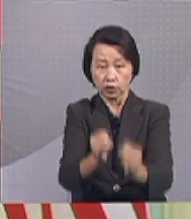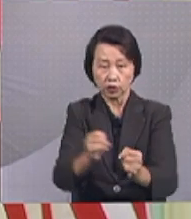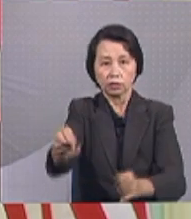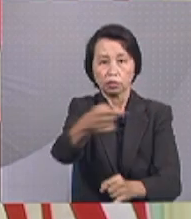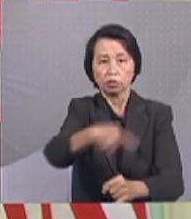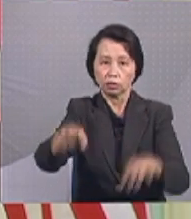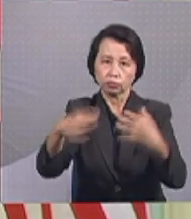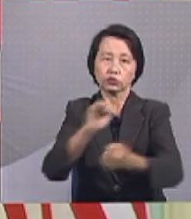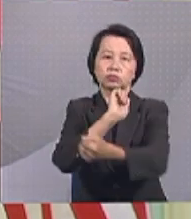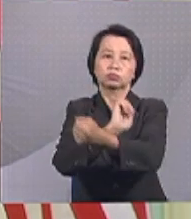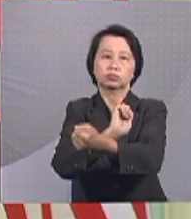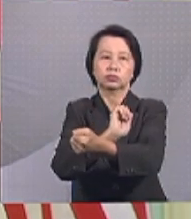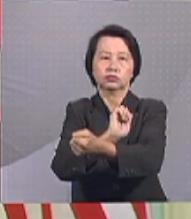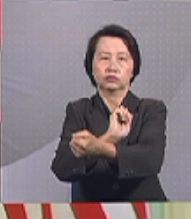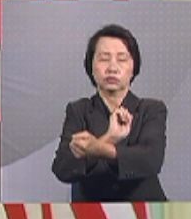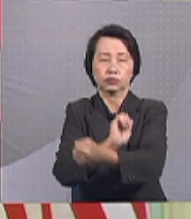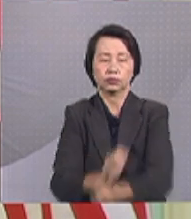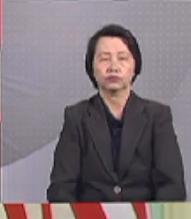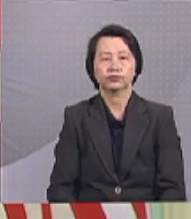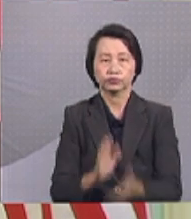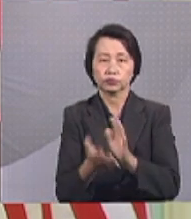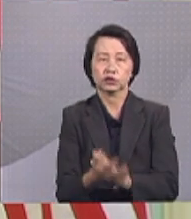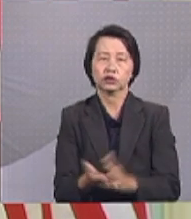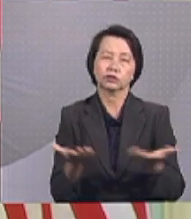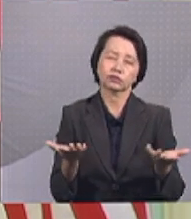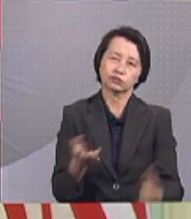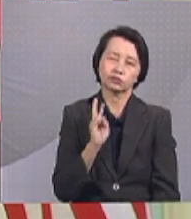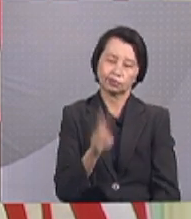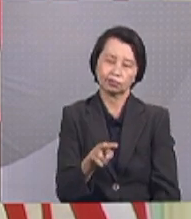telah direman. Jadi nampaknya